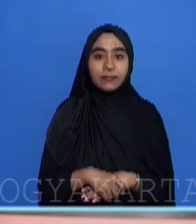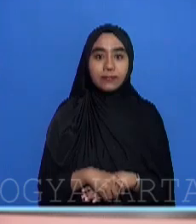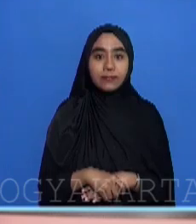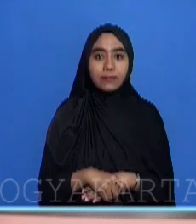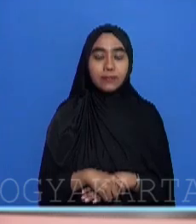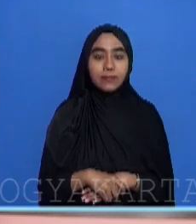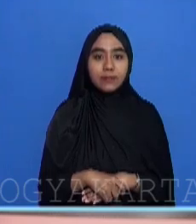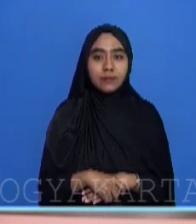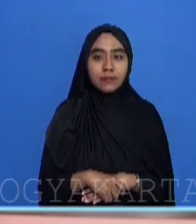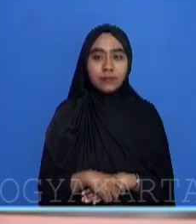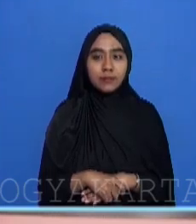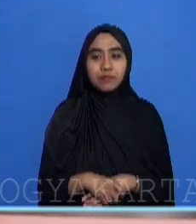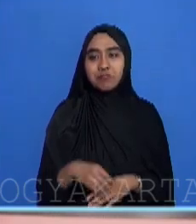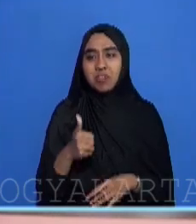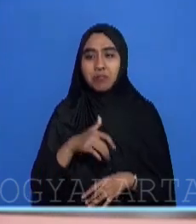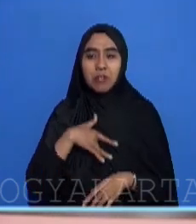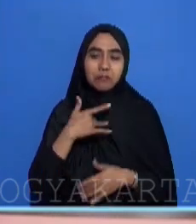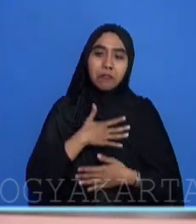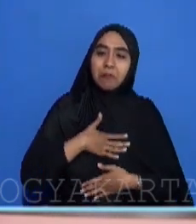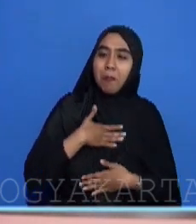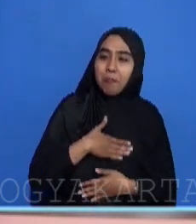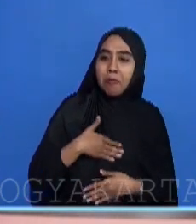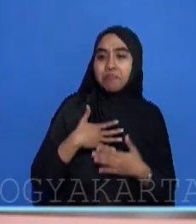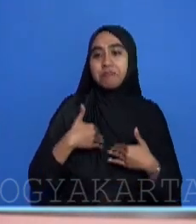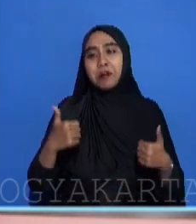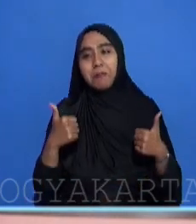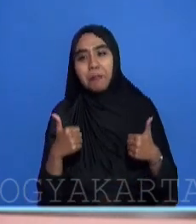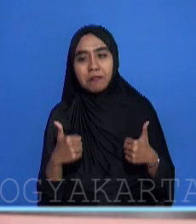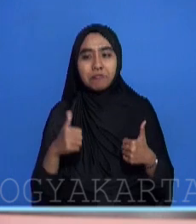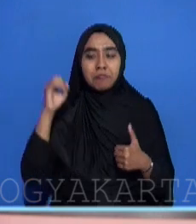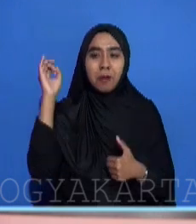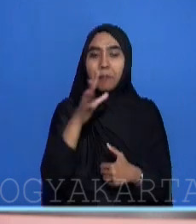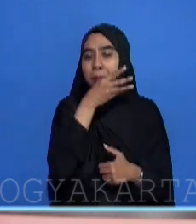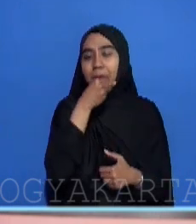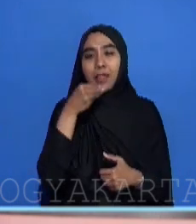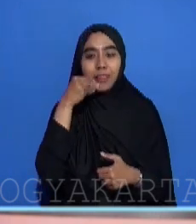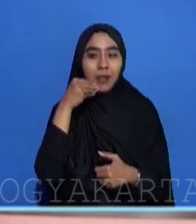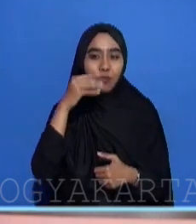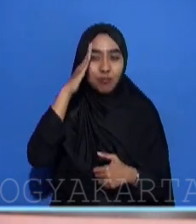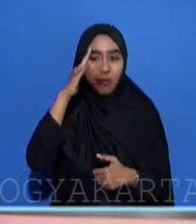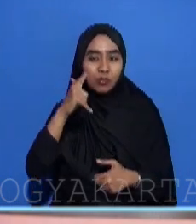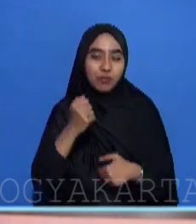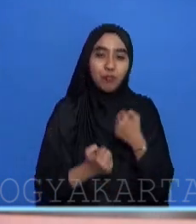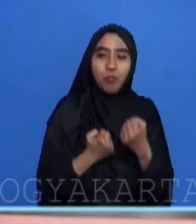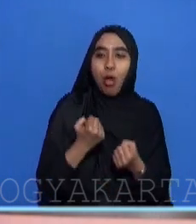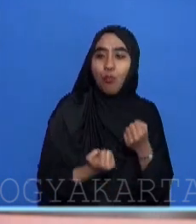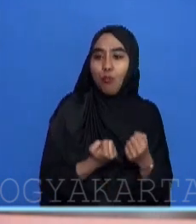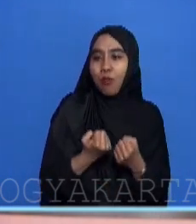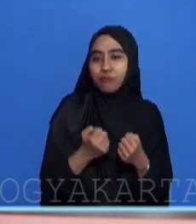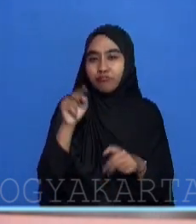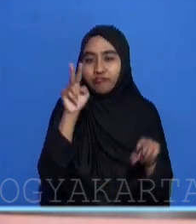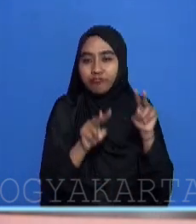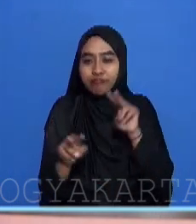Saudara, guna memberikan rasa nyaman kepada masyarakat terlebih di bulan Ramadan, Polda DIY melakukan patroli harian Blue Light.